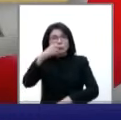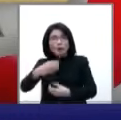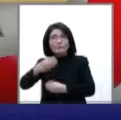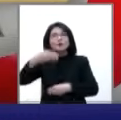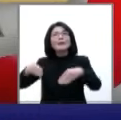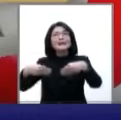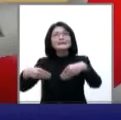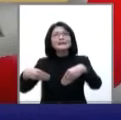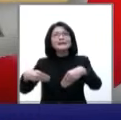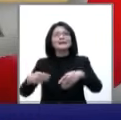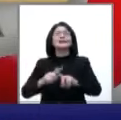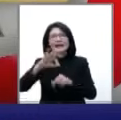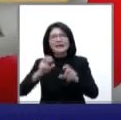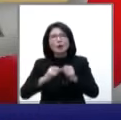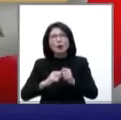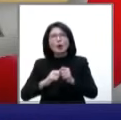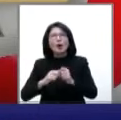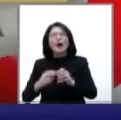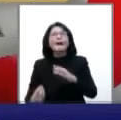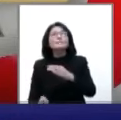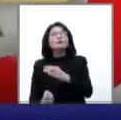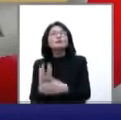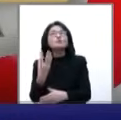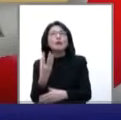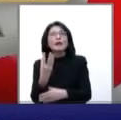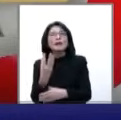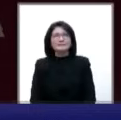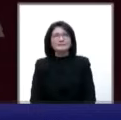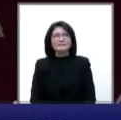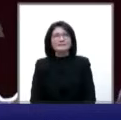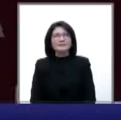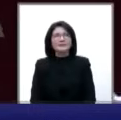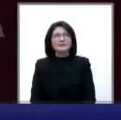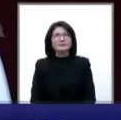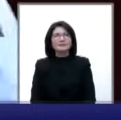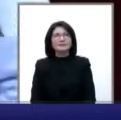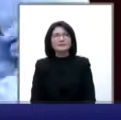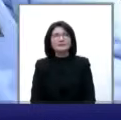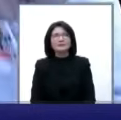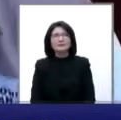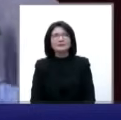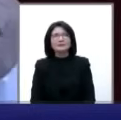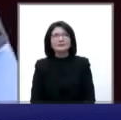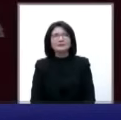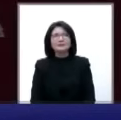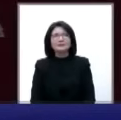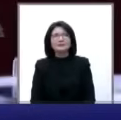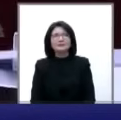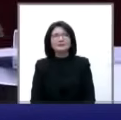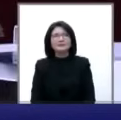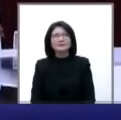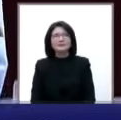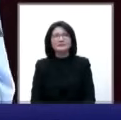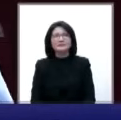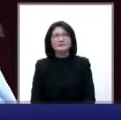seperti gerakan pantomim seperti ini nah ini yang menjadi viral dan yang paling penting kalau kita ingin eh highlight untuk hal